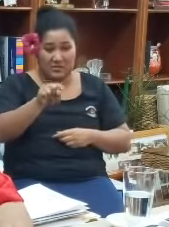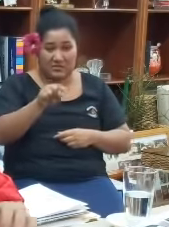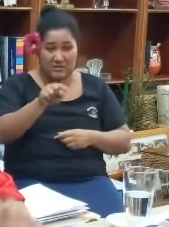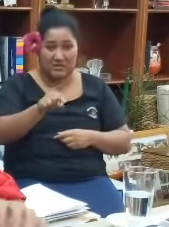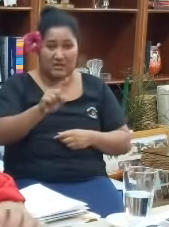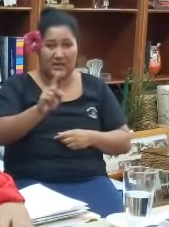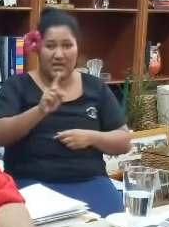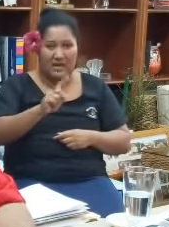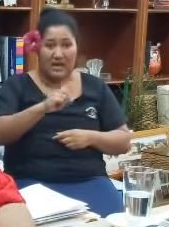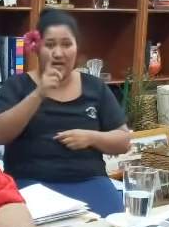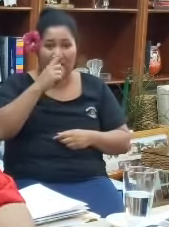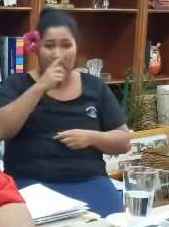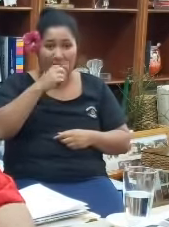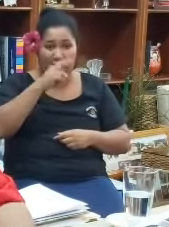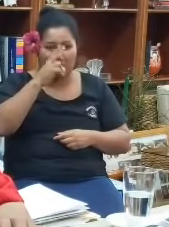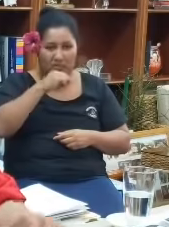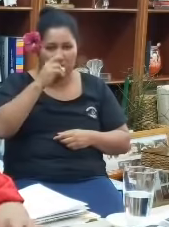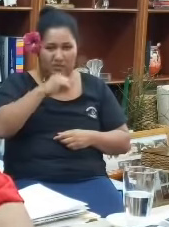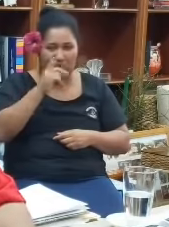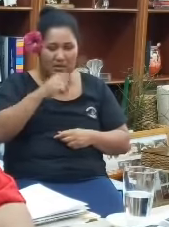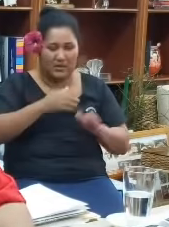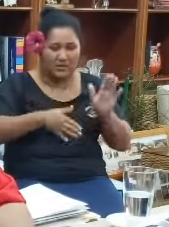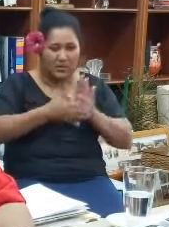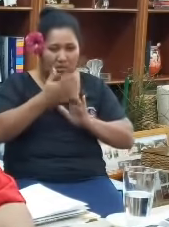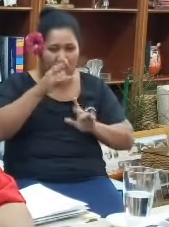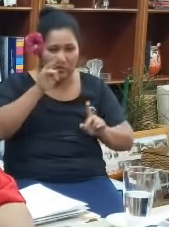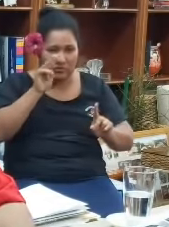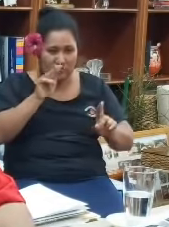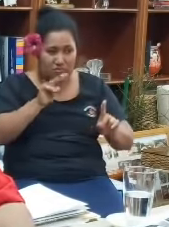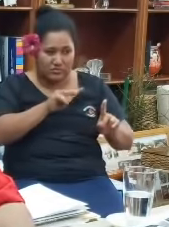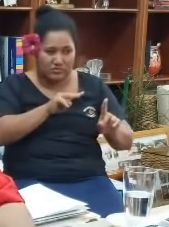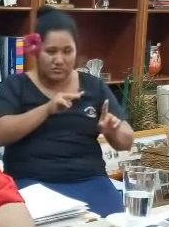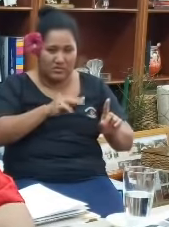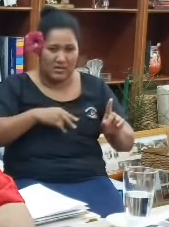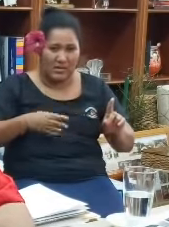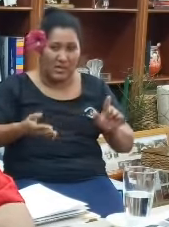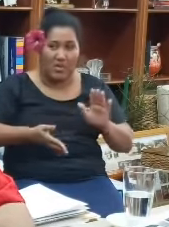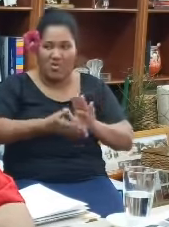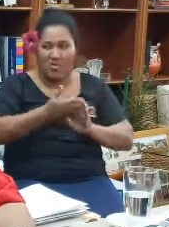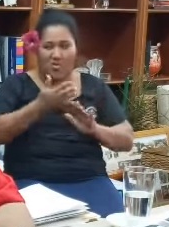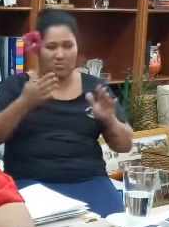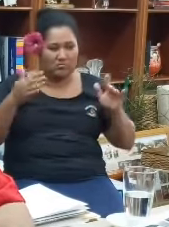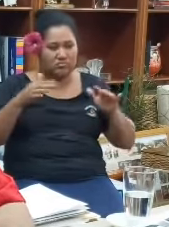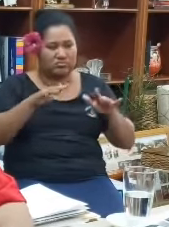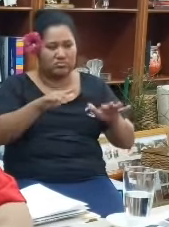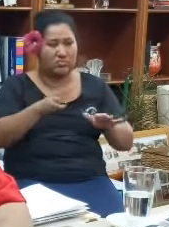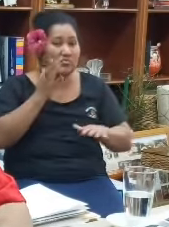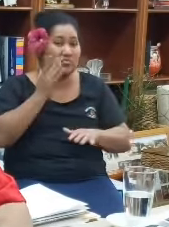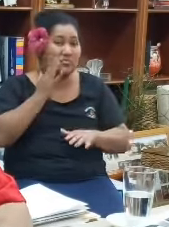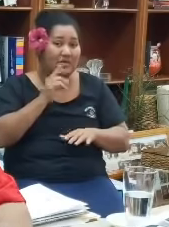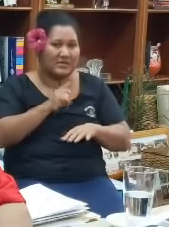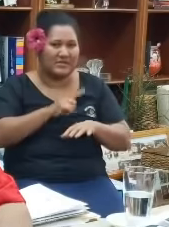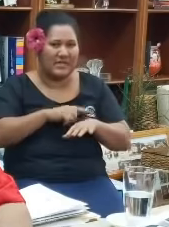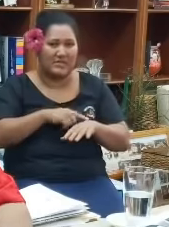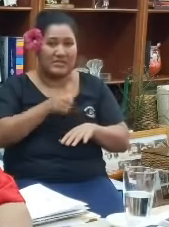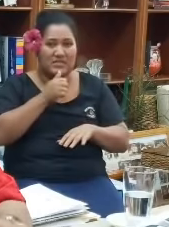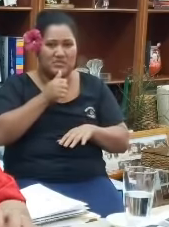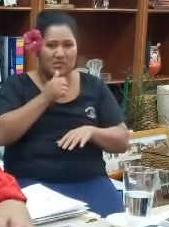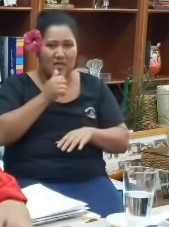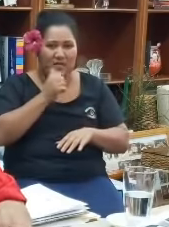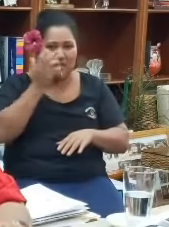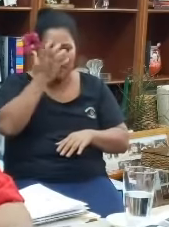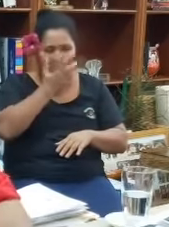lele atrak i a i ya kanaka vapea. Ele mea e ingwe lava.